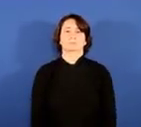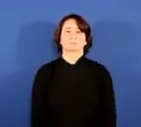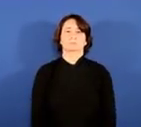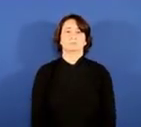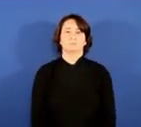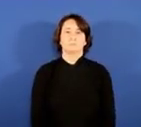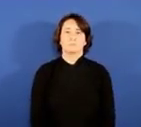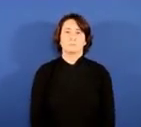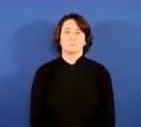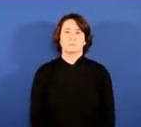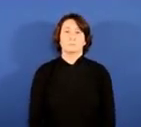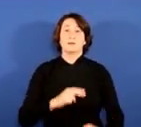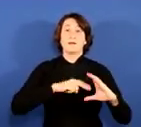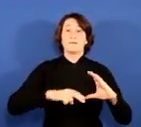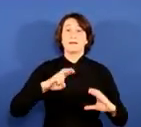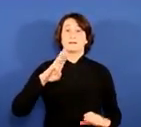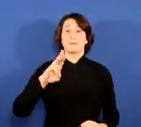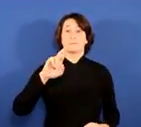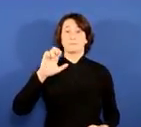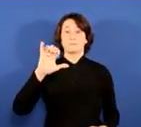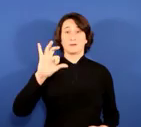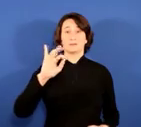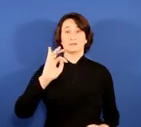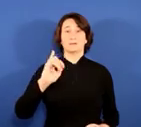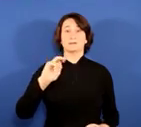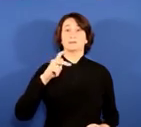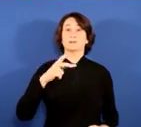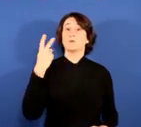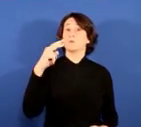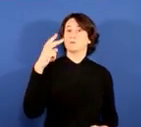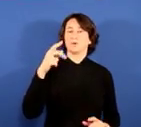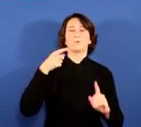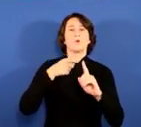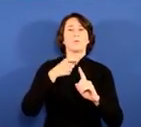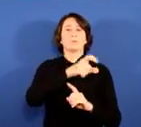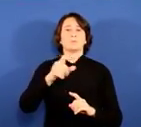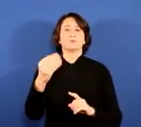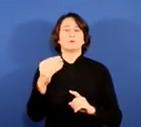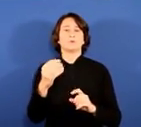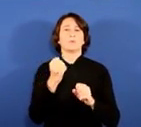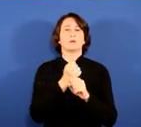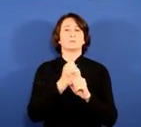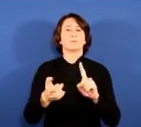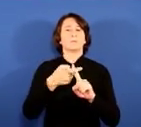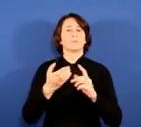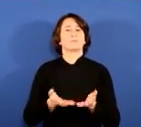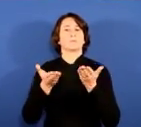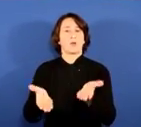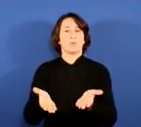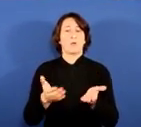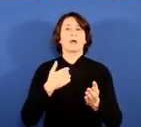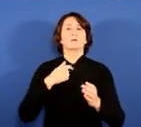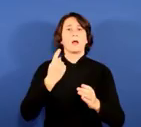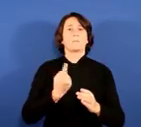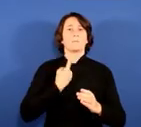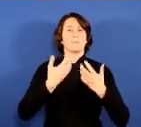dio Casa Maristas Azterlan erakundeari Durangaldeko enpresen lehiakortasuna sustatzeko. Amaitzeko, Aburtok jakinarazi